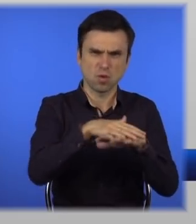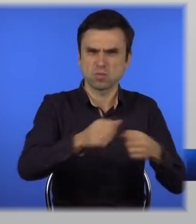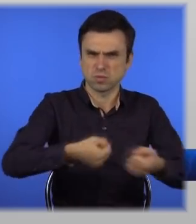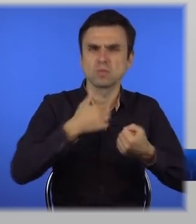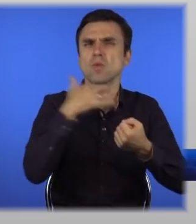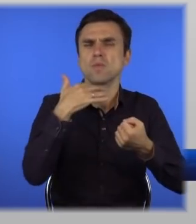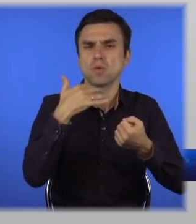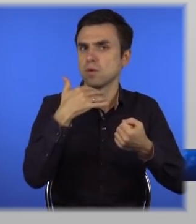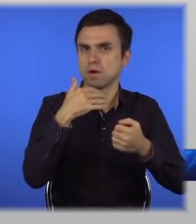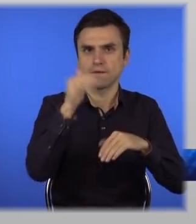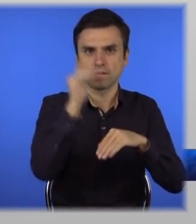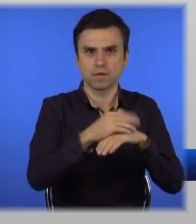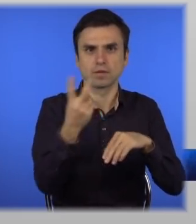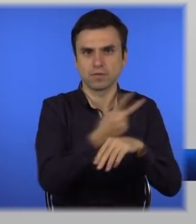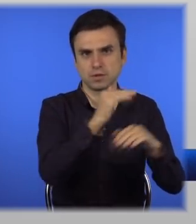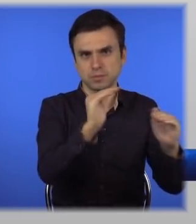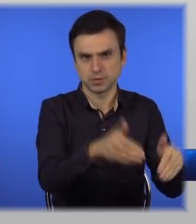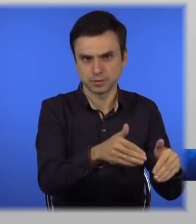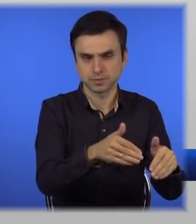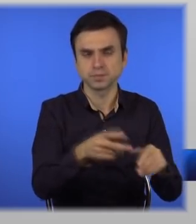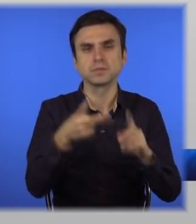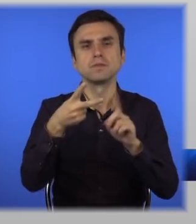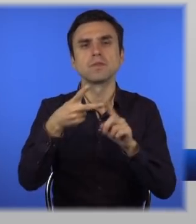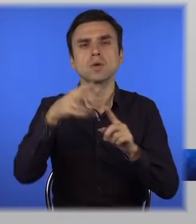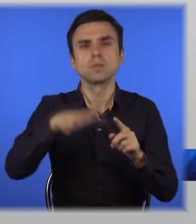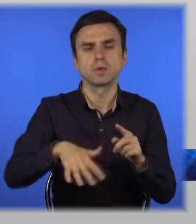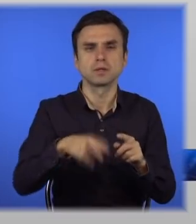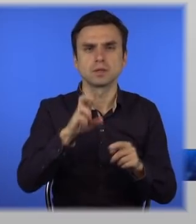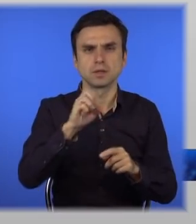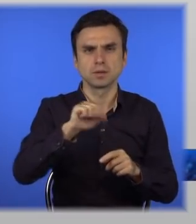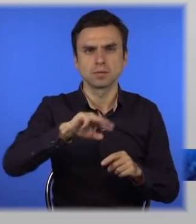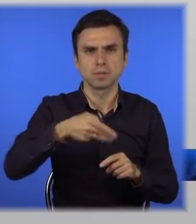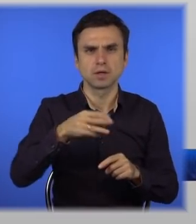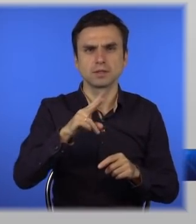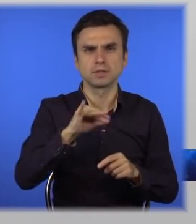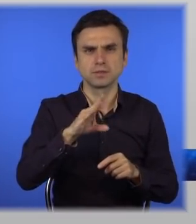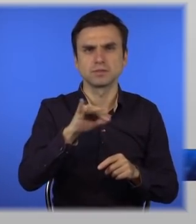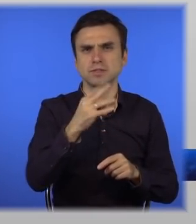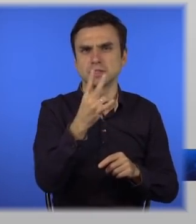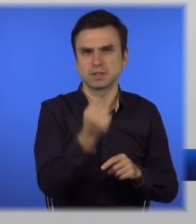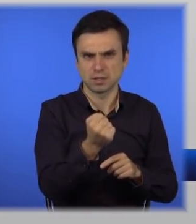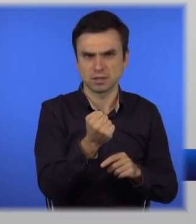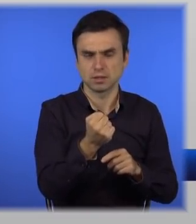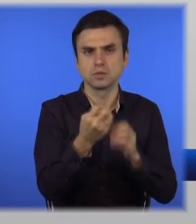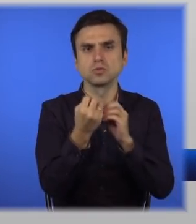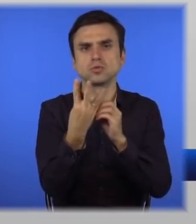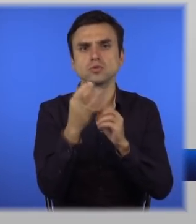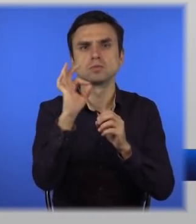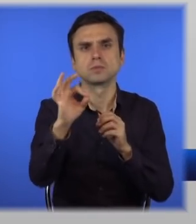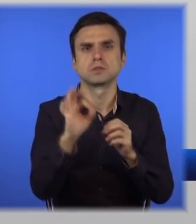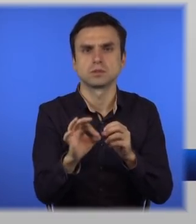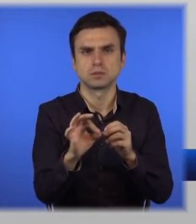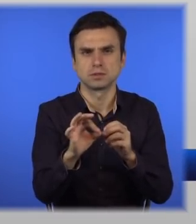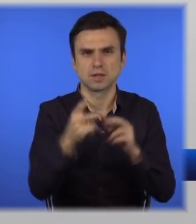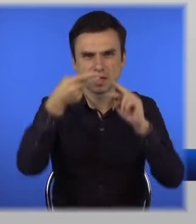набрали блок Петра Порошенка, «Радикали» та «Самопоміч». Більше 10% у кожної партії. Найбільш кепські справи в «Укропа».